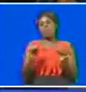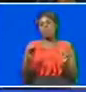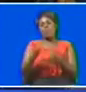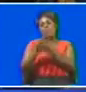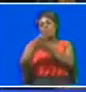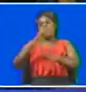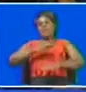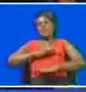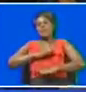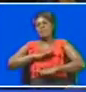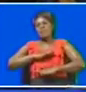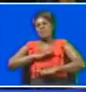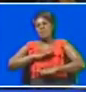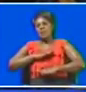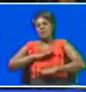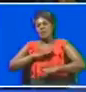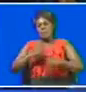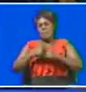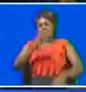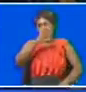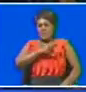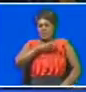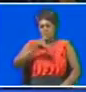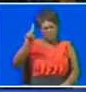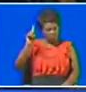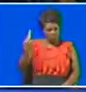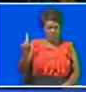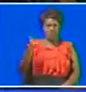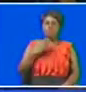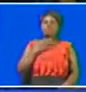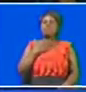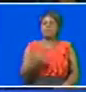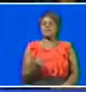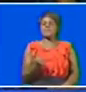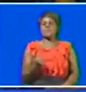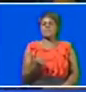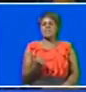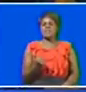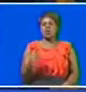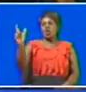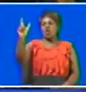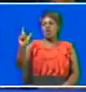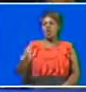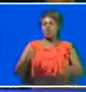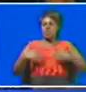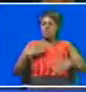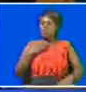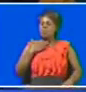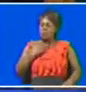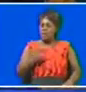handshake. Ile faida moja peke yake ambayo mpwani